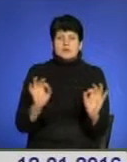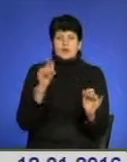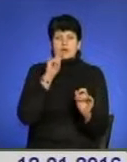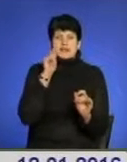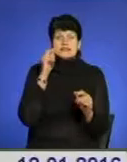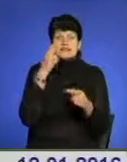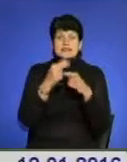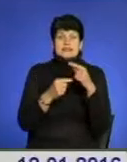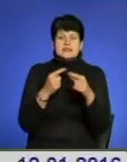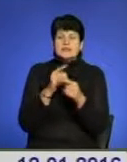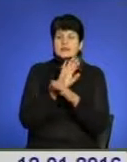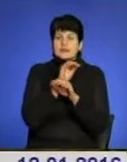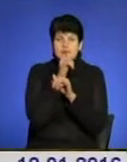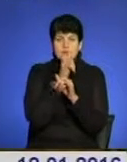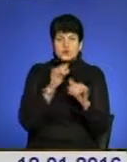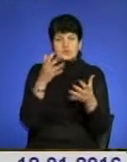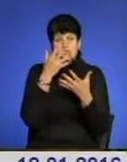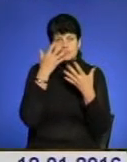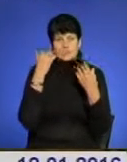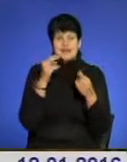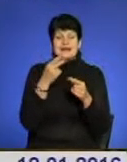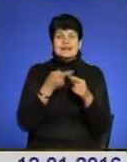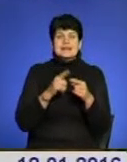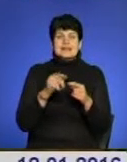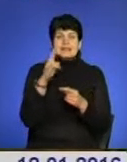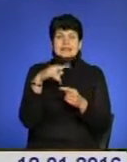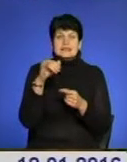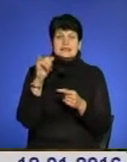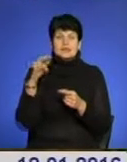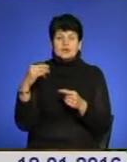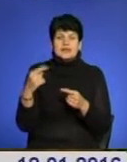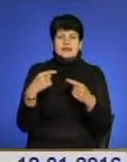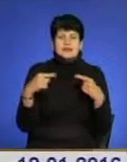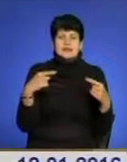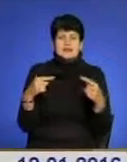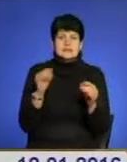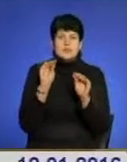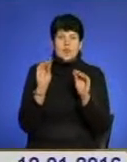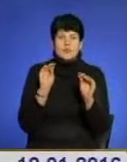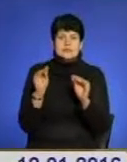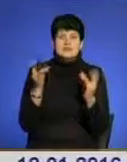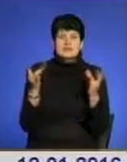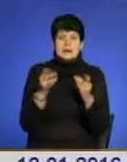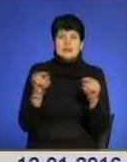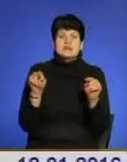що їх не можна забувати. Такі дідухи, павуки та різні екологічні композиції